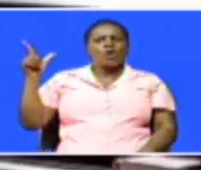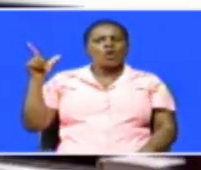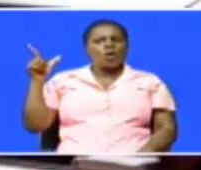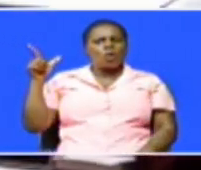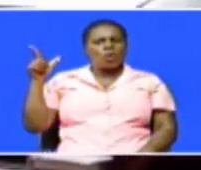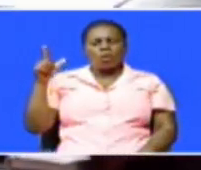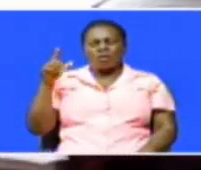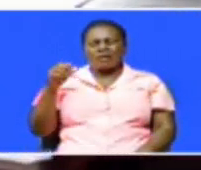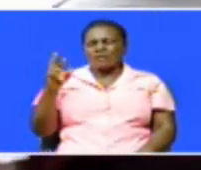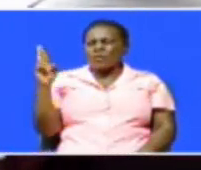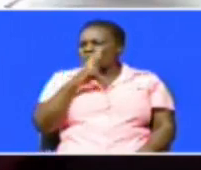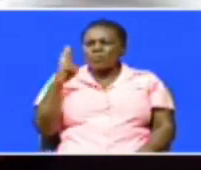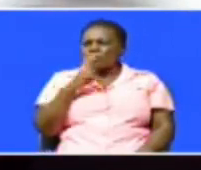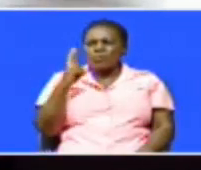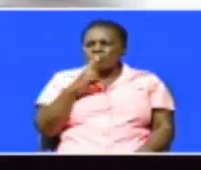ni gali mno.